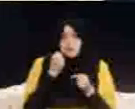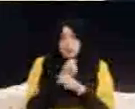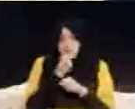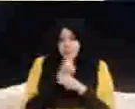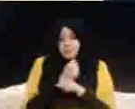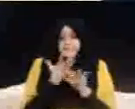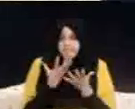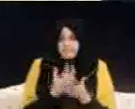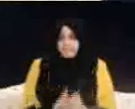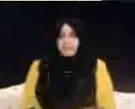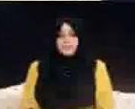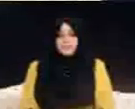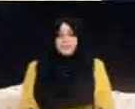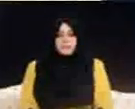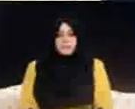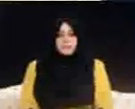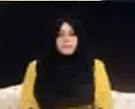أو لا؟